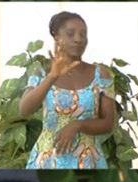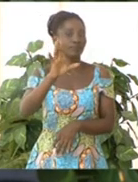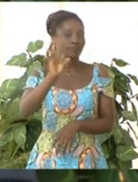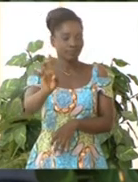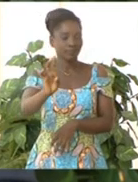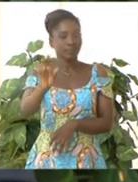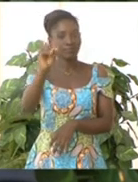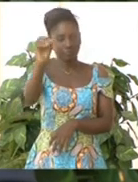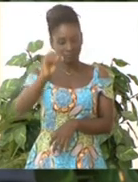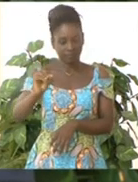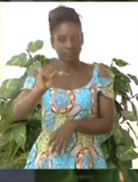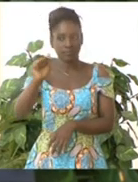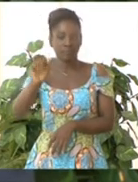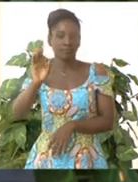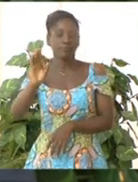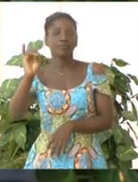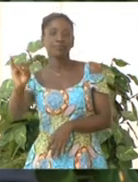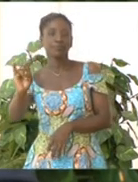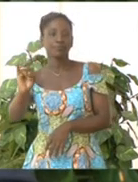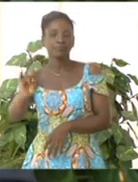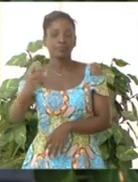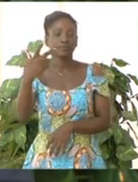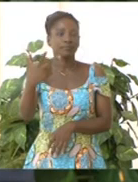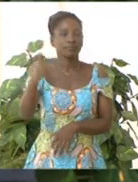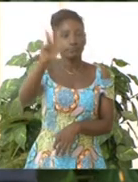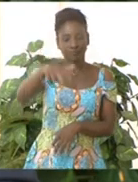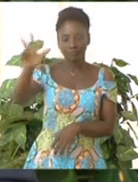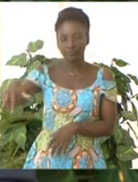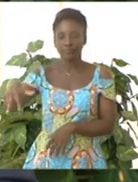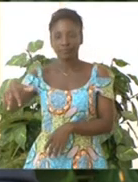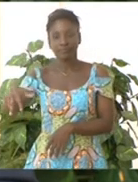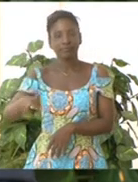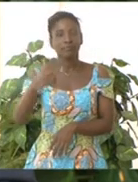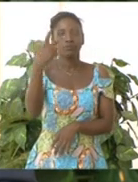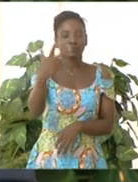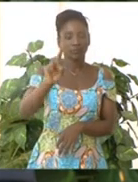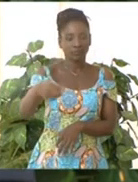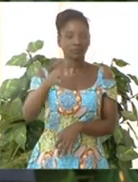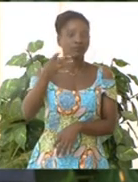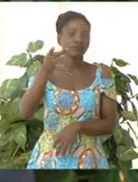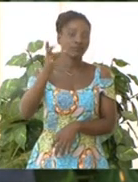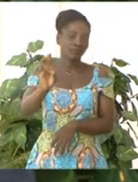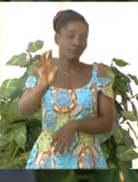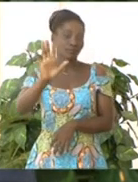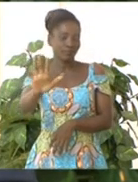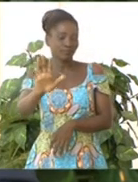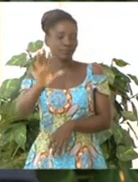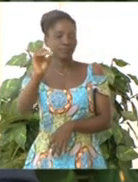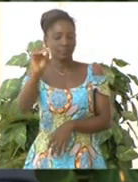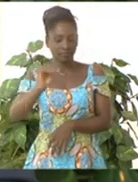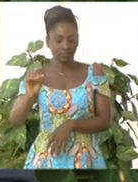affi n'guessan pascal 33 soit 3,75 pour cent